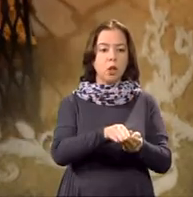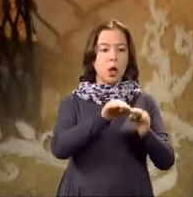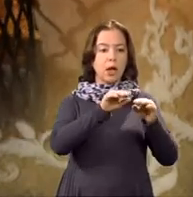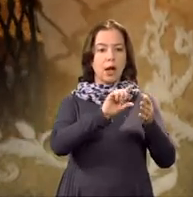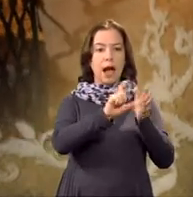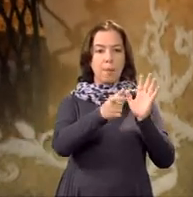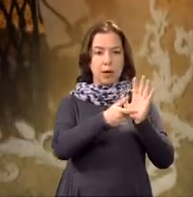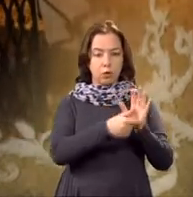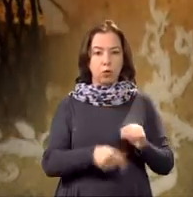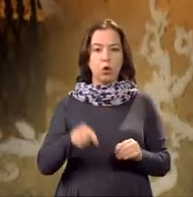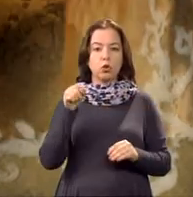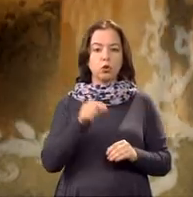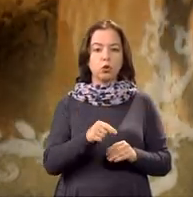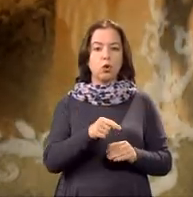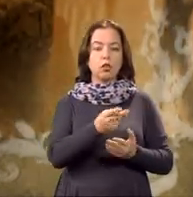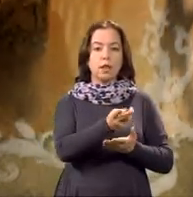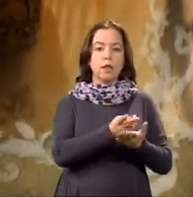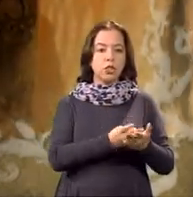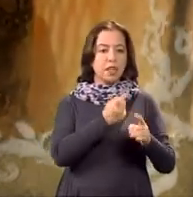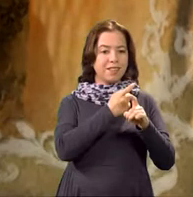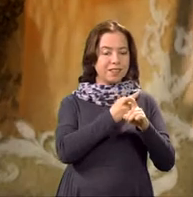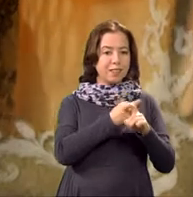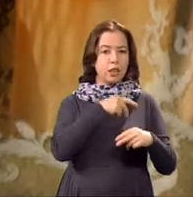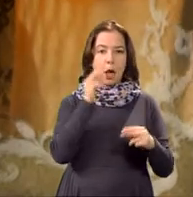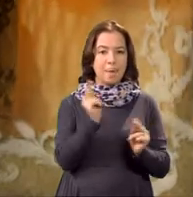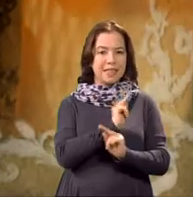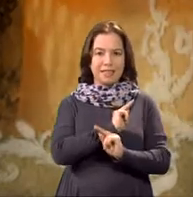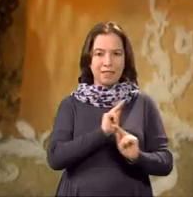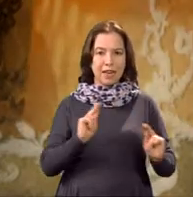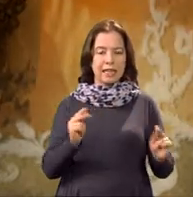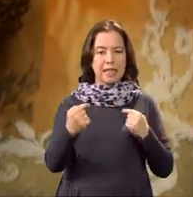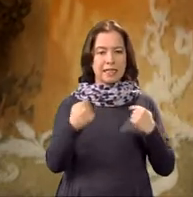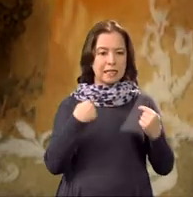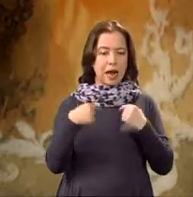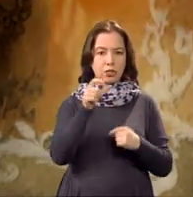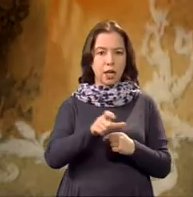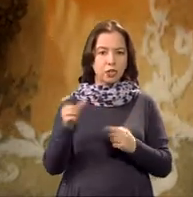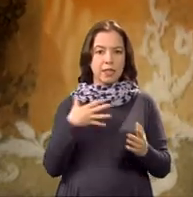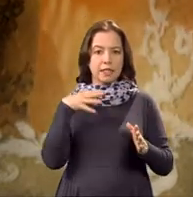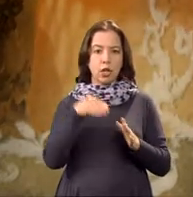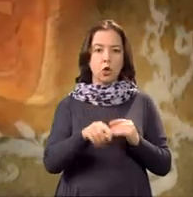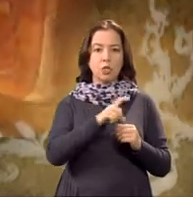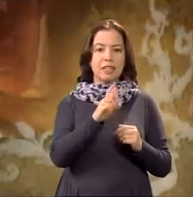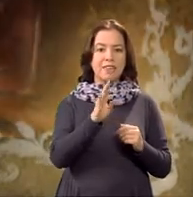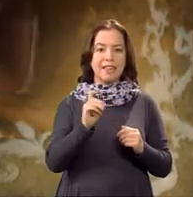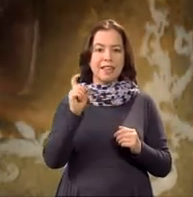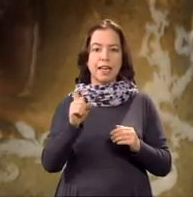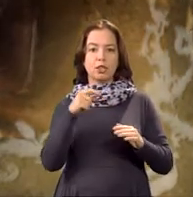камеру. Тут спочивають останки безвинних страждальців, що загинули в Звіринецьких печерах